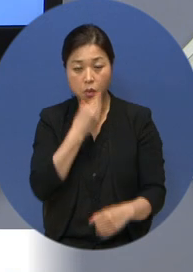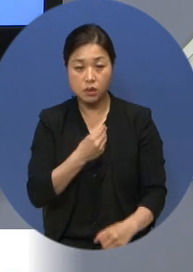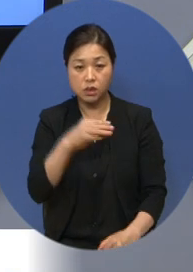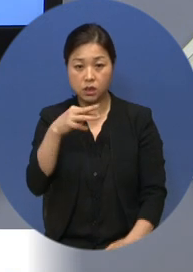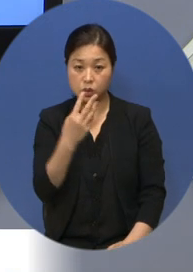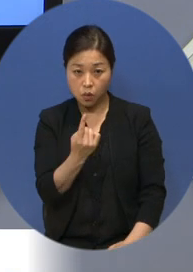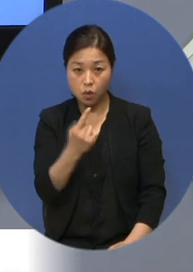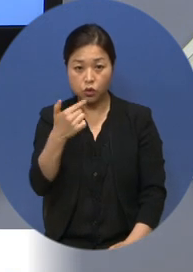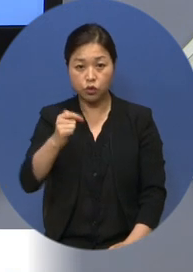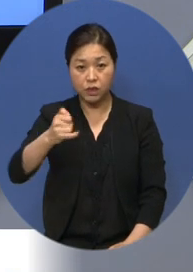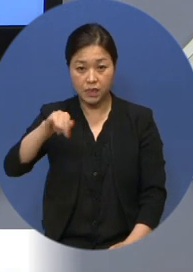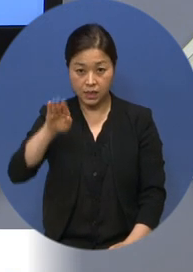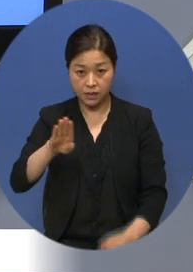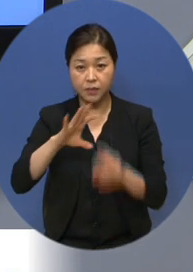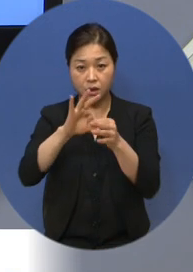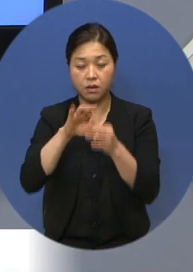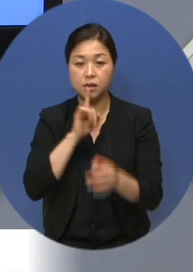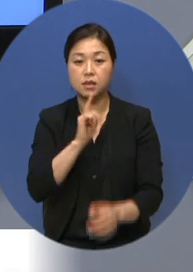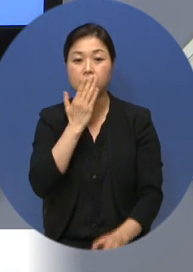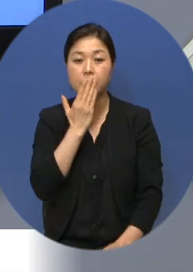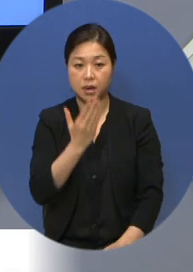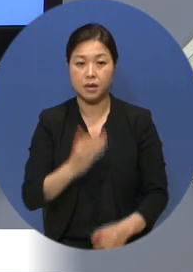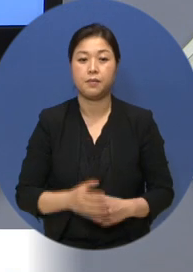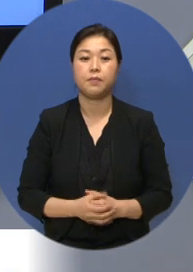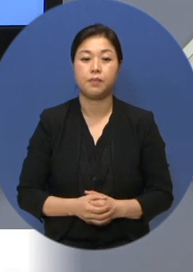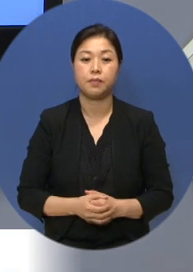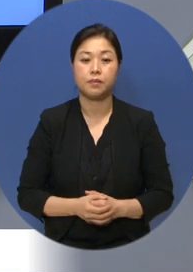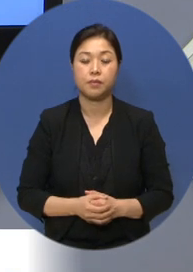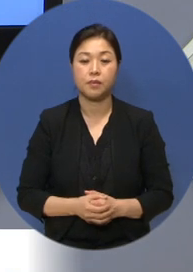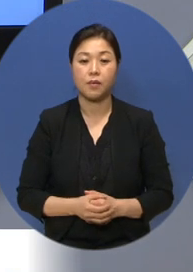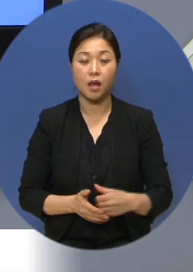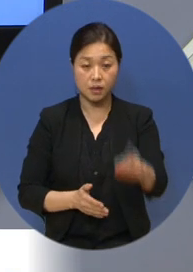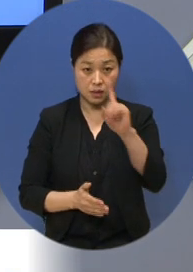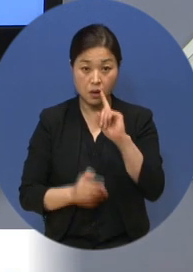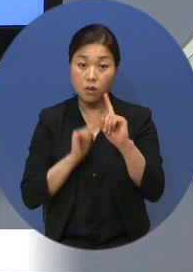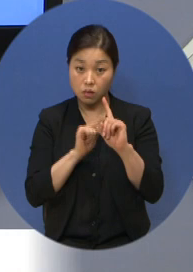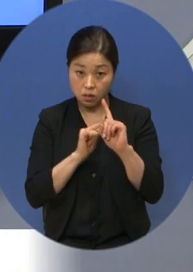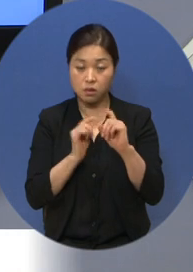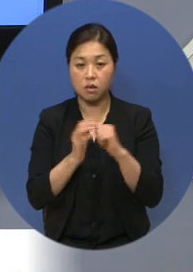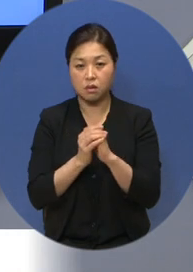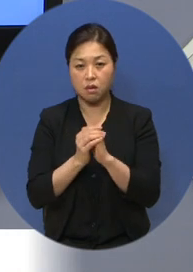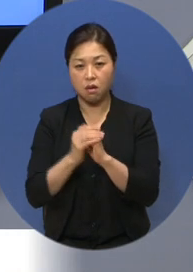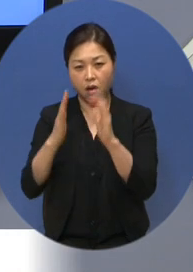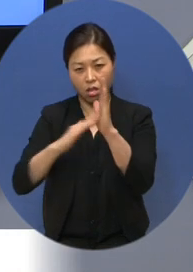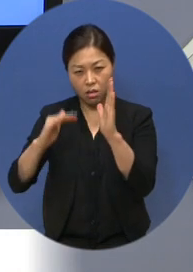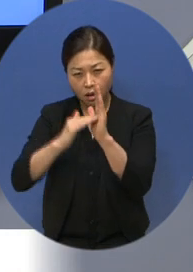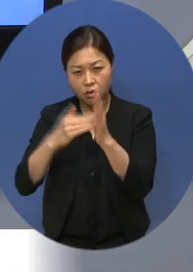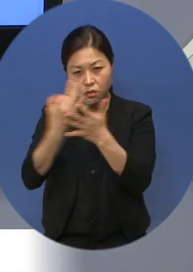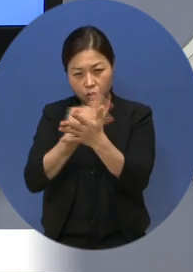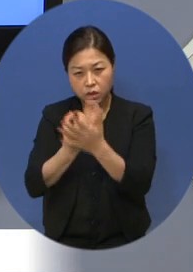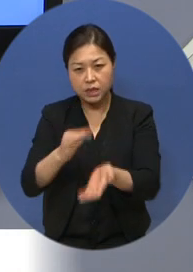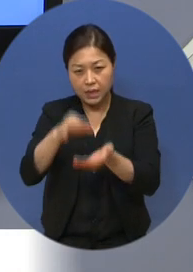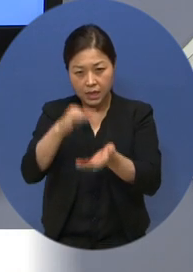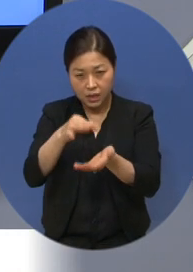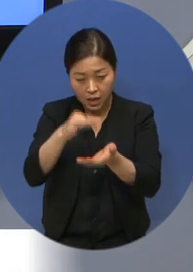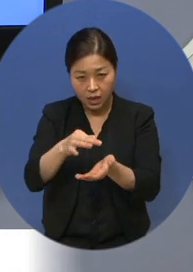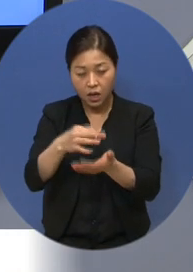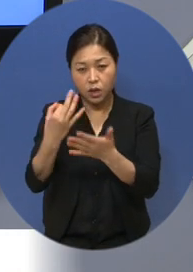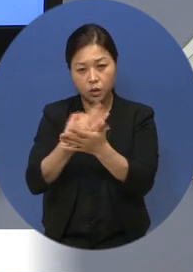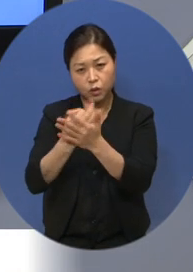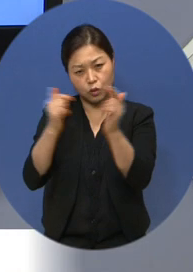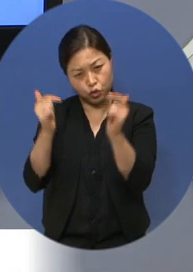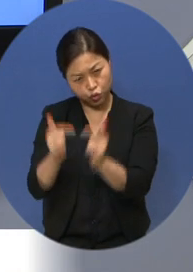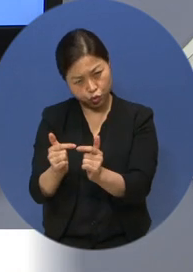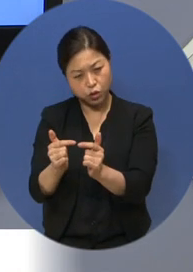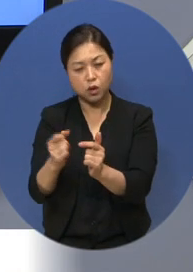놀이 집 을 통해 신청 가능합니다 접수된 신청 거는 해당 가구 의 소득 재산과 소득 감소 여부